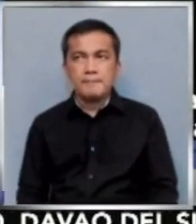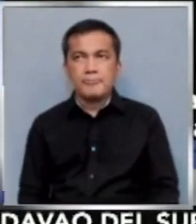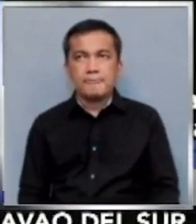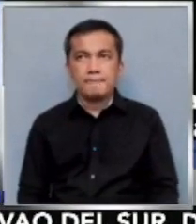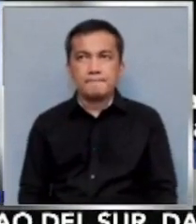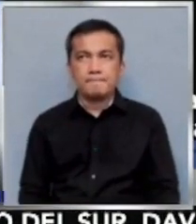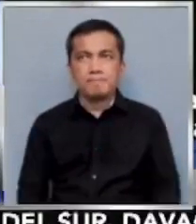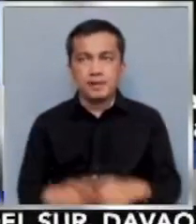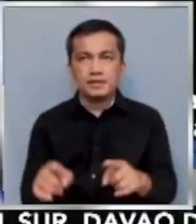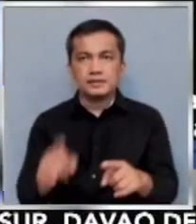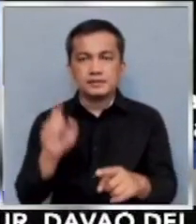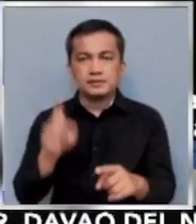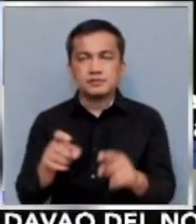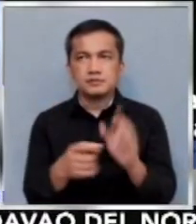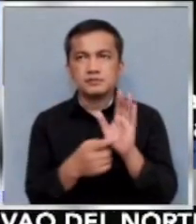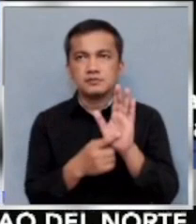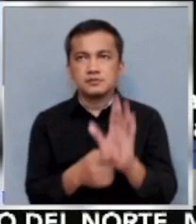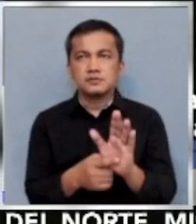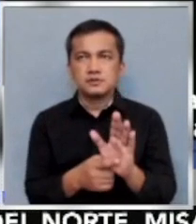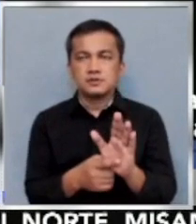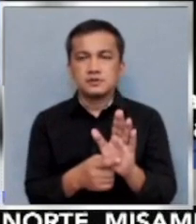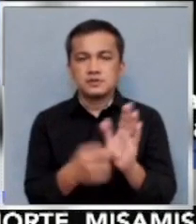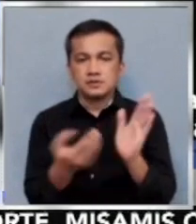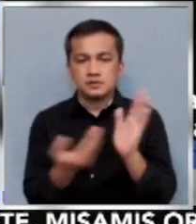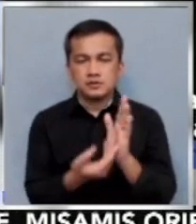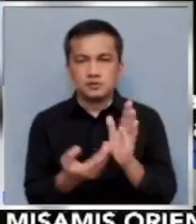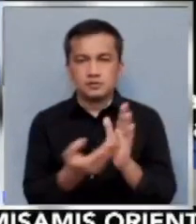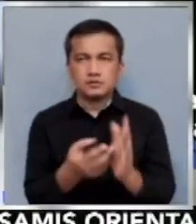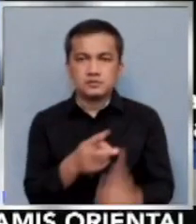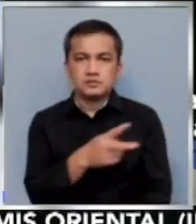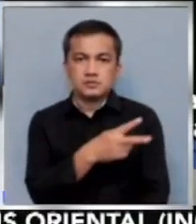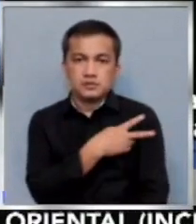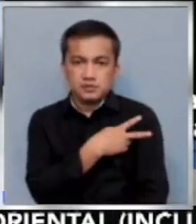magpakita ng katibayan ng full vaccination